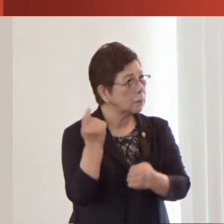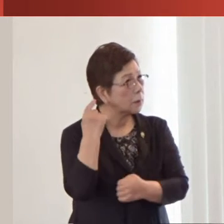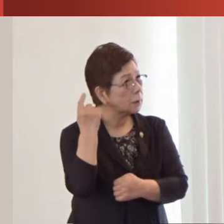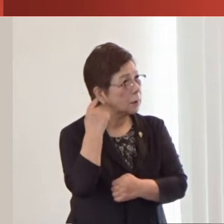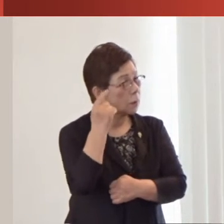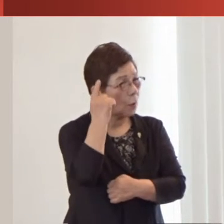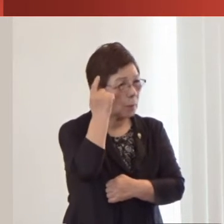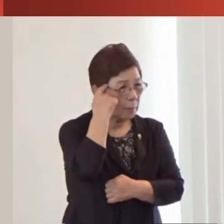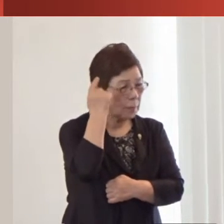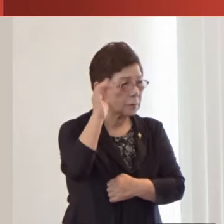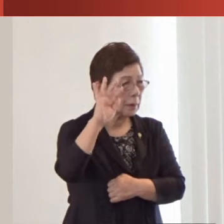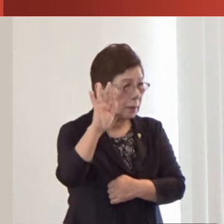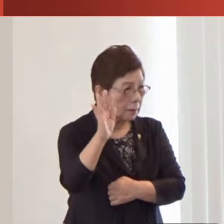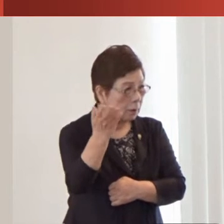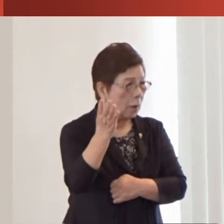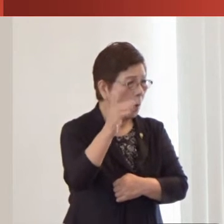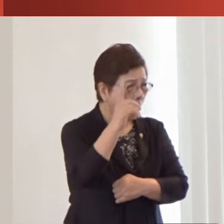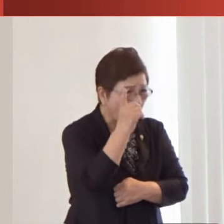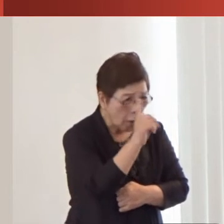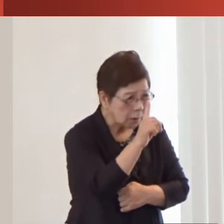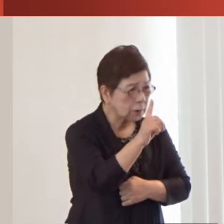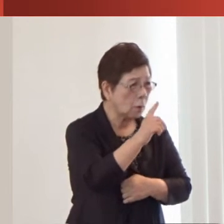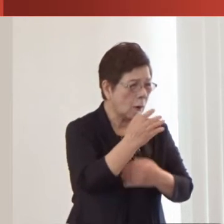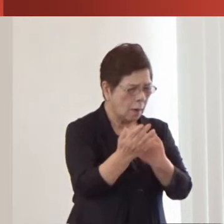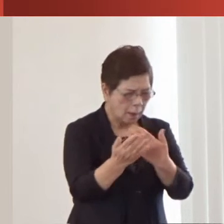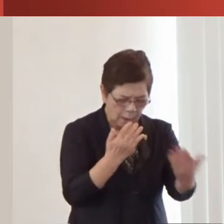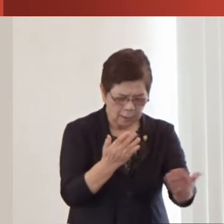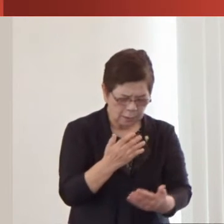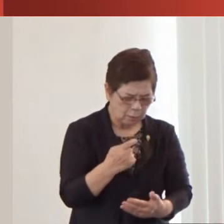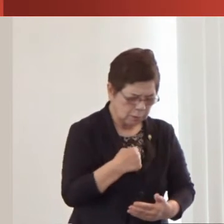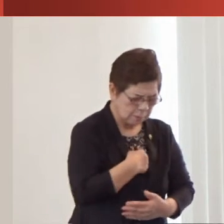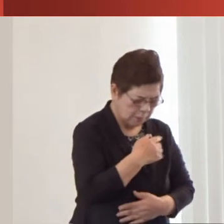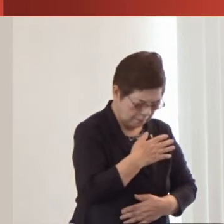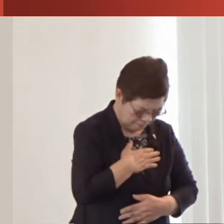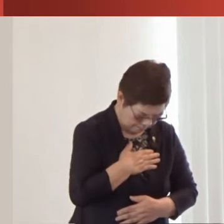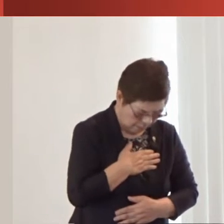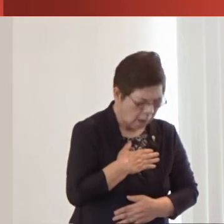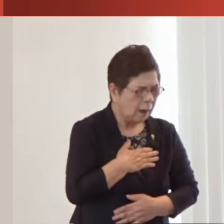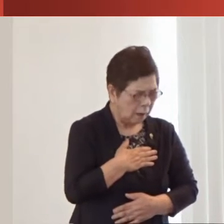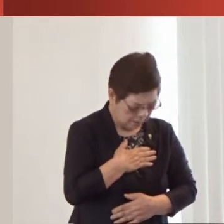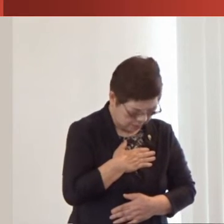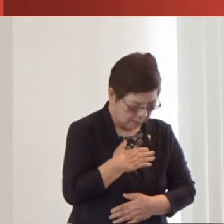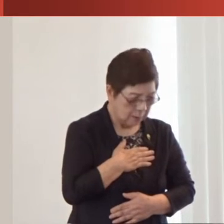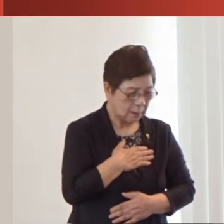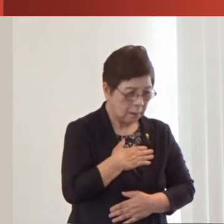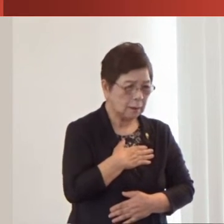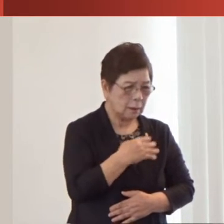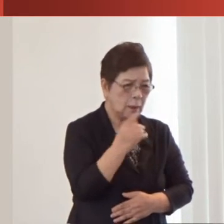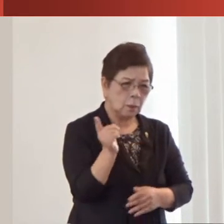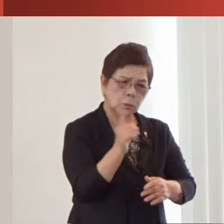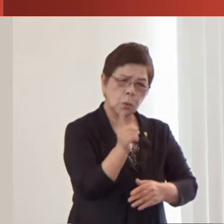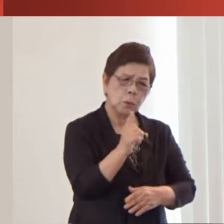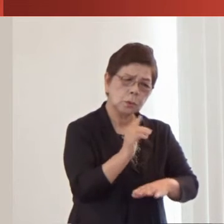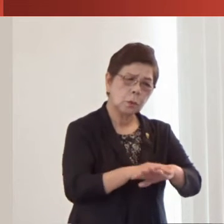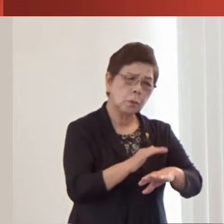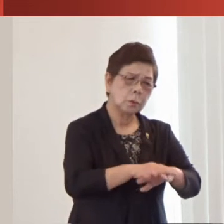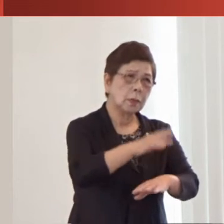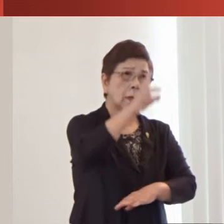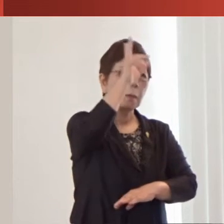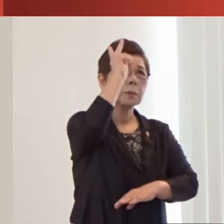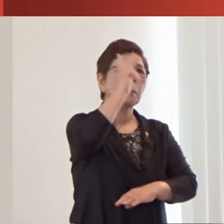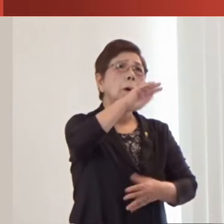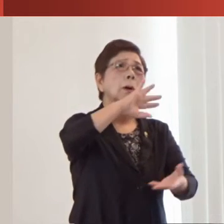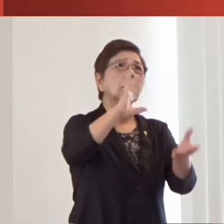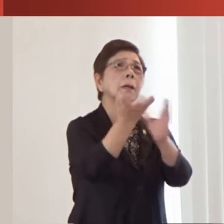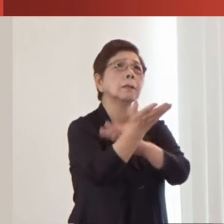ますけれども、もう一度確認していただきたいんですね。私はどういうふうに変えられたのかっていうことを、